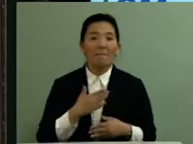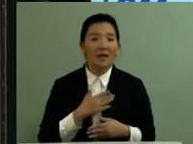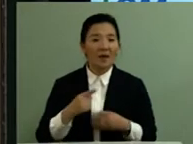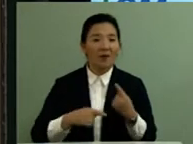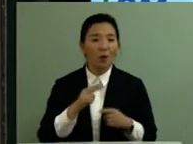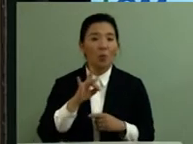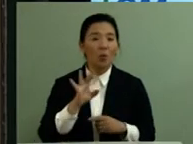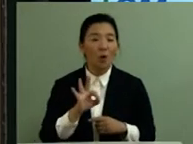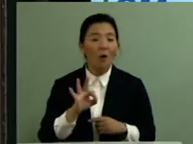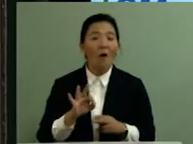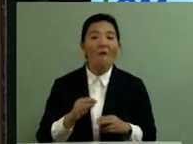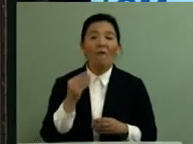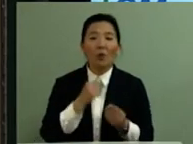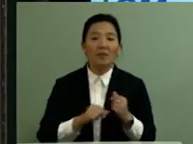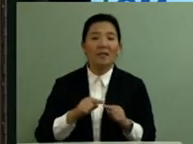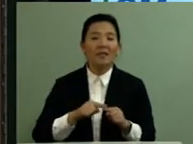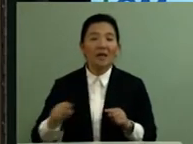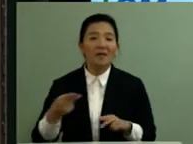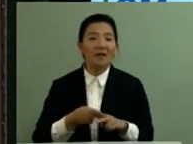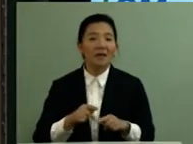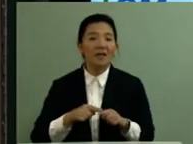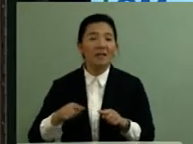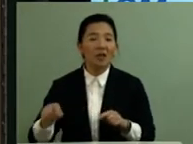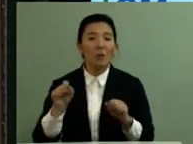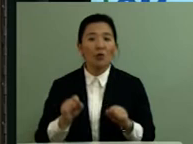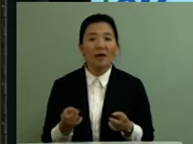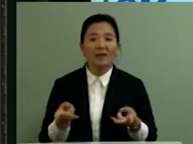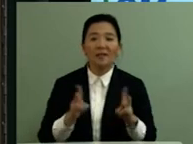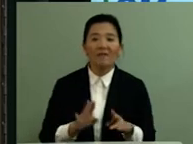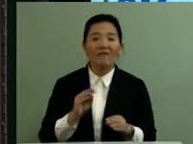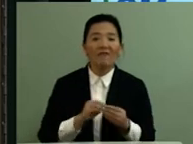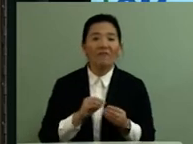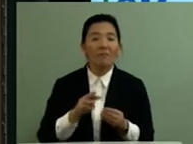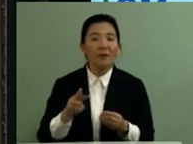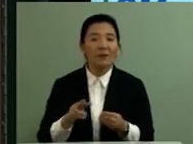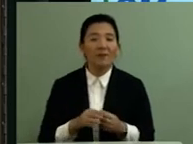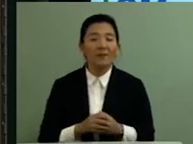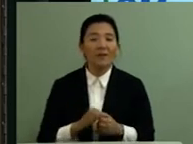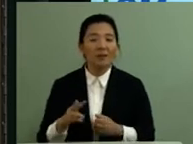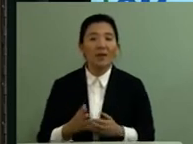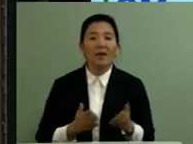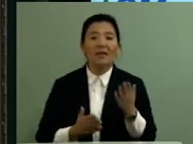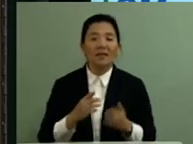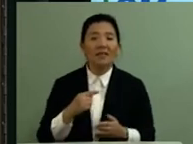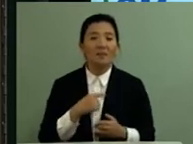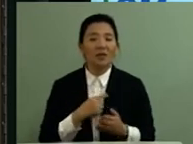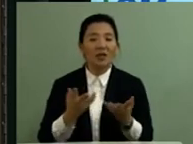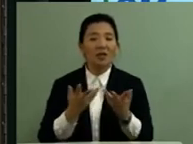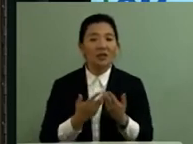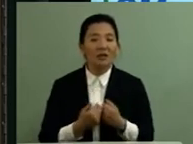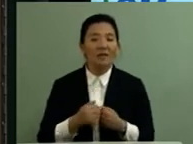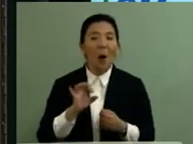про фокусное расстояние, то мы это расстояние можем оставить в сантиметрах. Если же мы рассчитывали